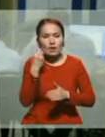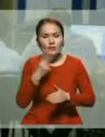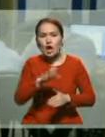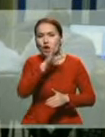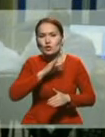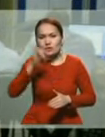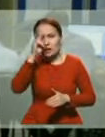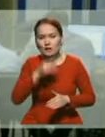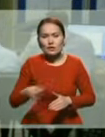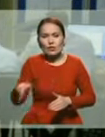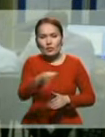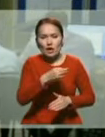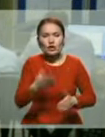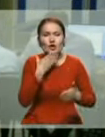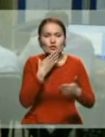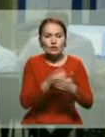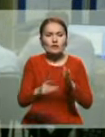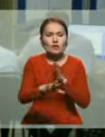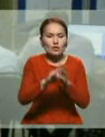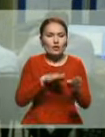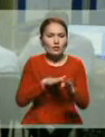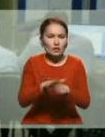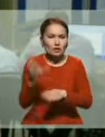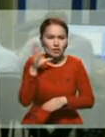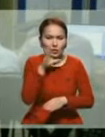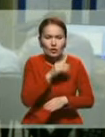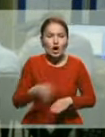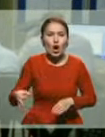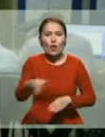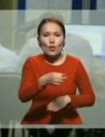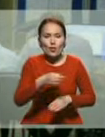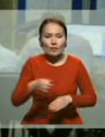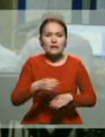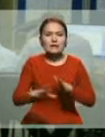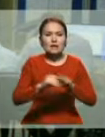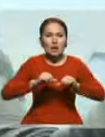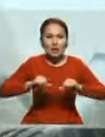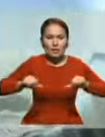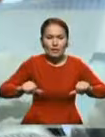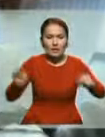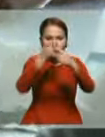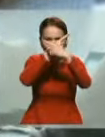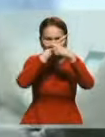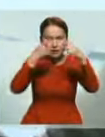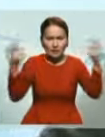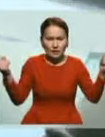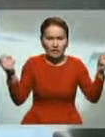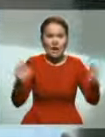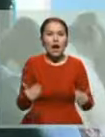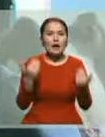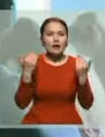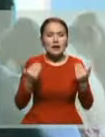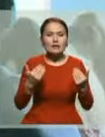қазақстандықтардың басым көпшілігі өз таңдауын жасап үлгерді. Облыстық сайлау комиссиясы берген соңғы мәліметтерге сүйенсек, дәл